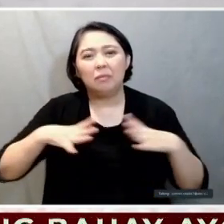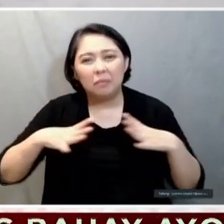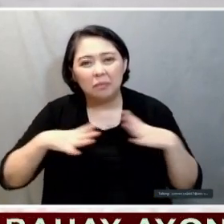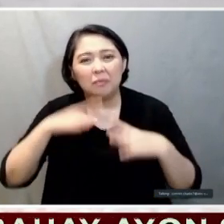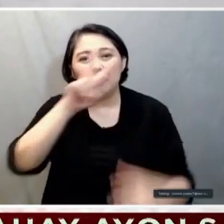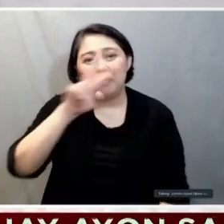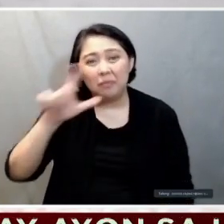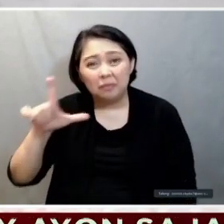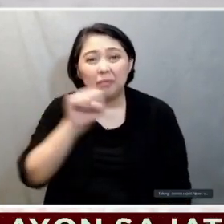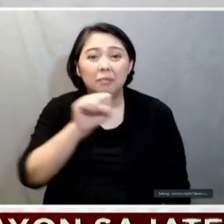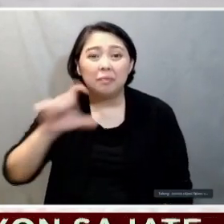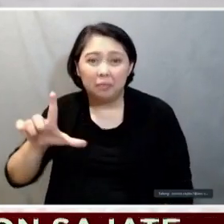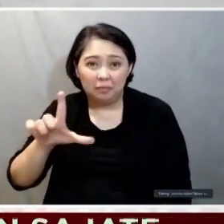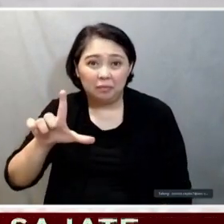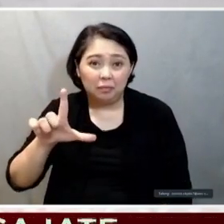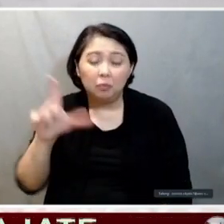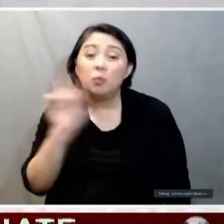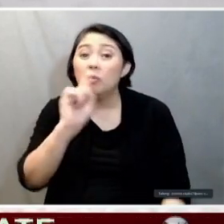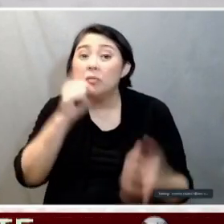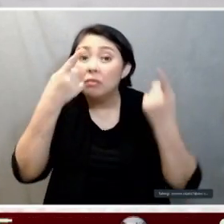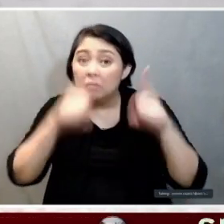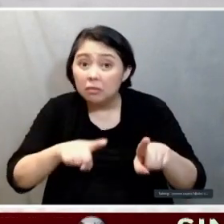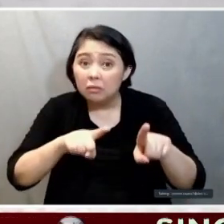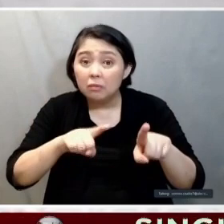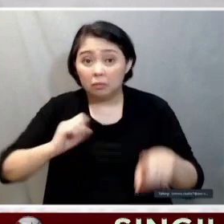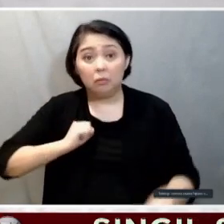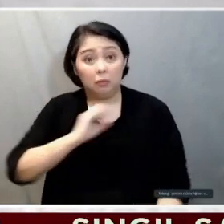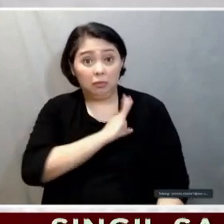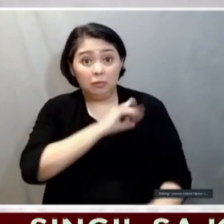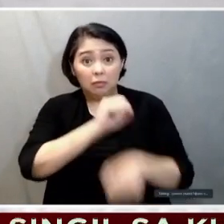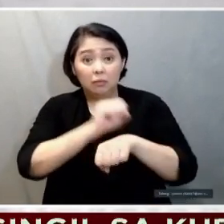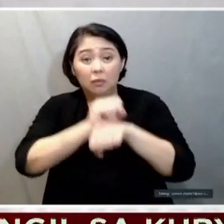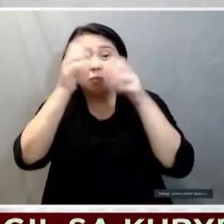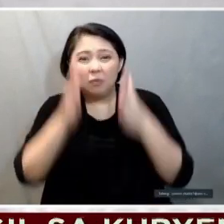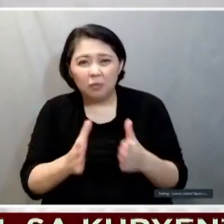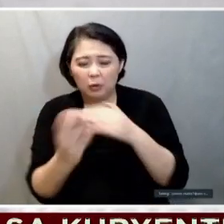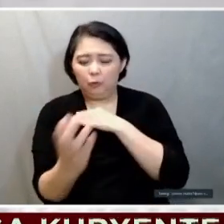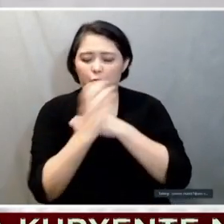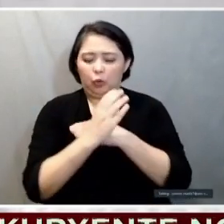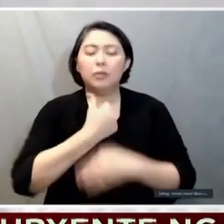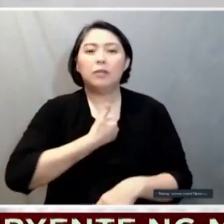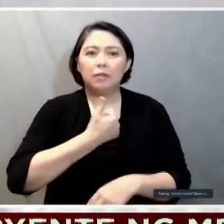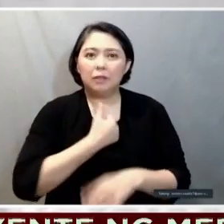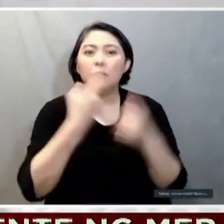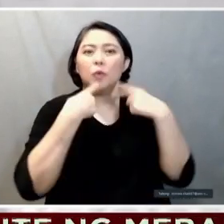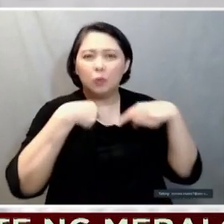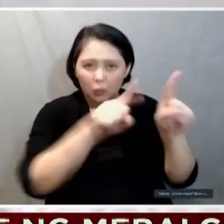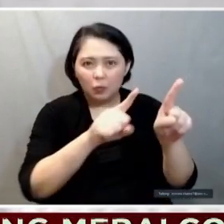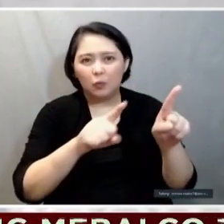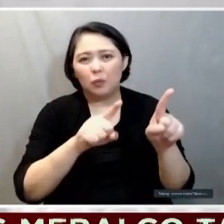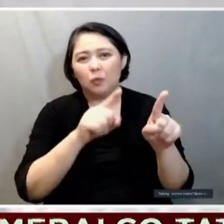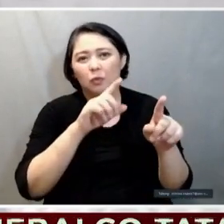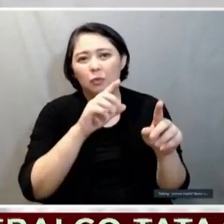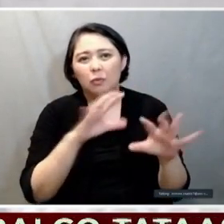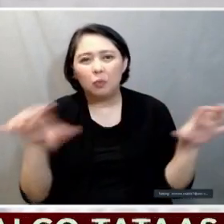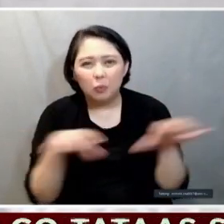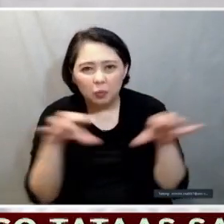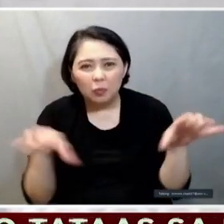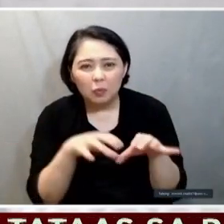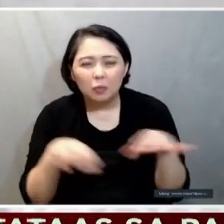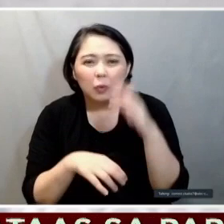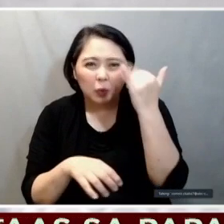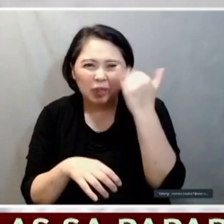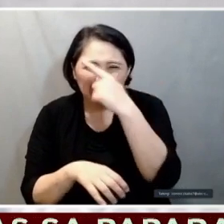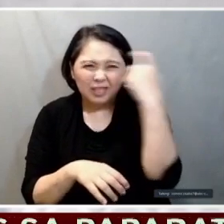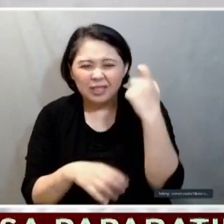worker, pipilitin niya pa rin pumasok dahil natatakot siya na pag hindi siya pumasok, wala siyang susweldohin. Yung mga ganitong